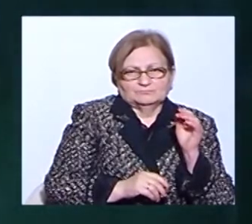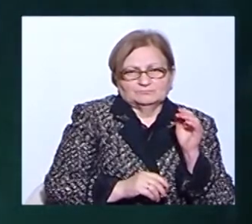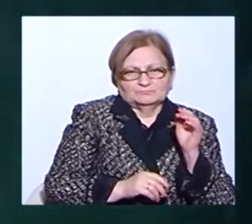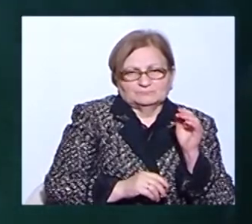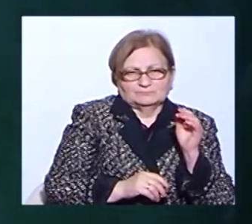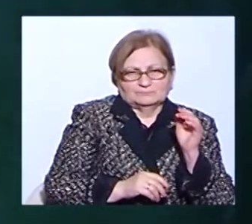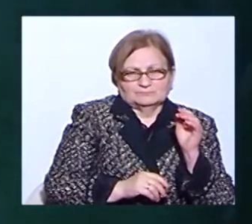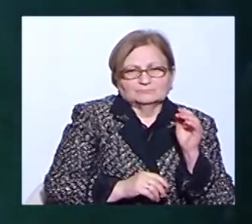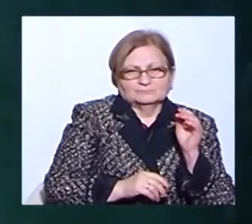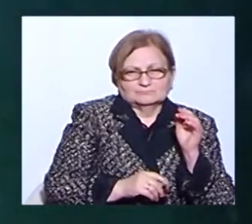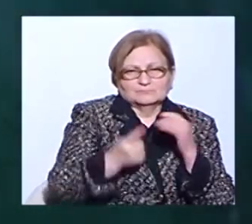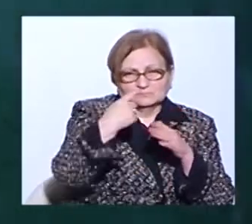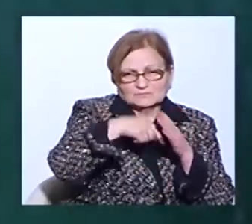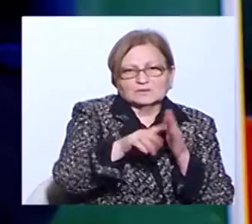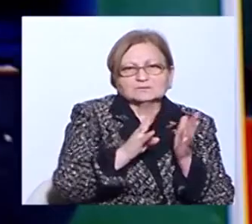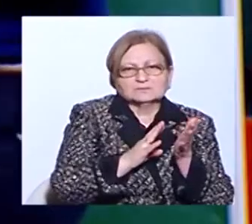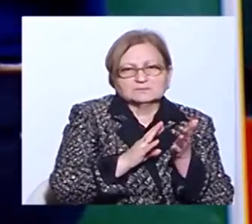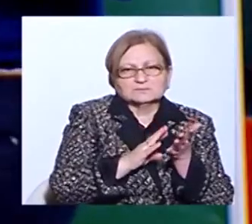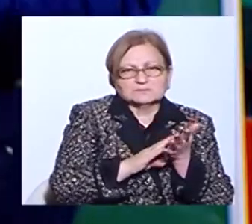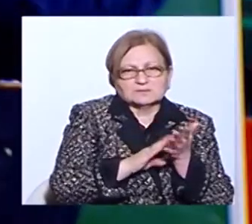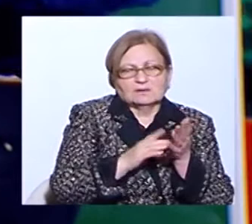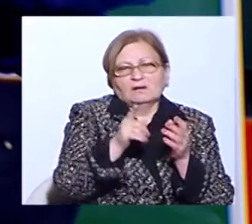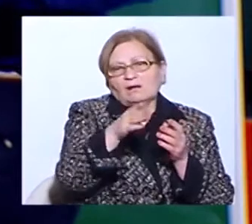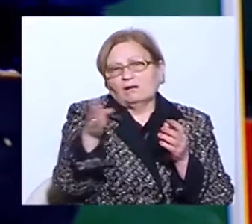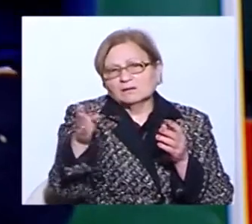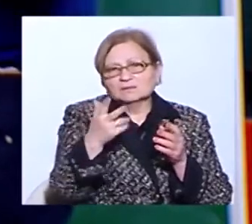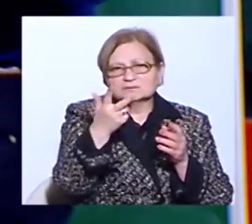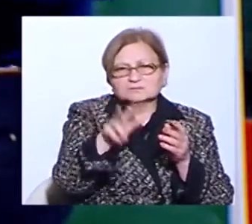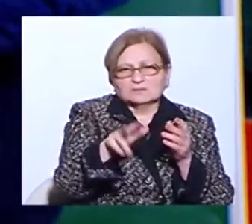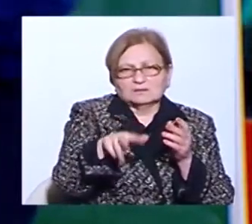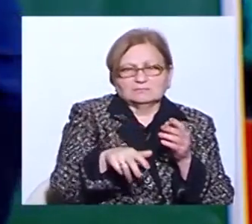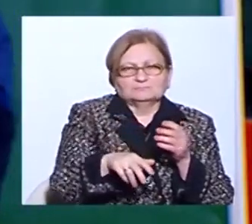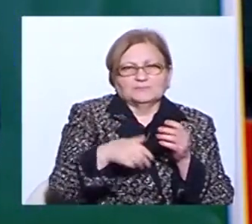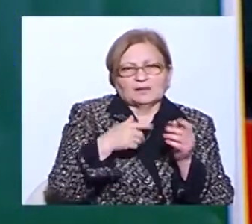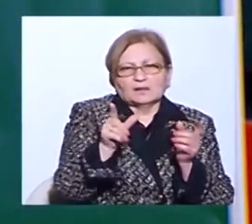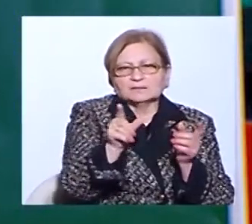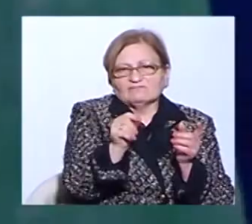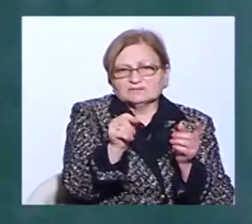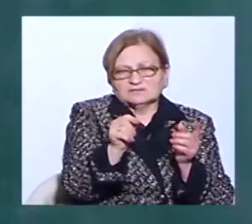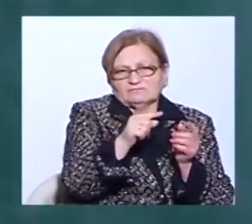ესეც 2. 3-იანის მხარეს 3 კამფეტი მაქვს. ვაწყვილებ.